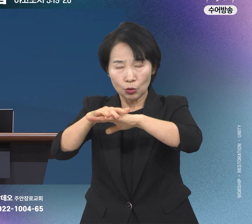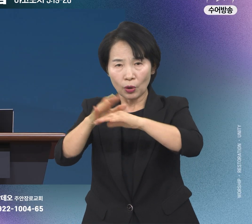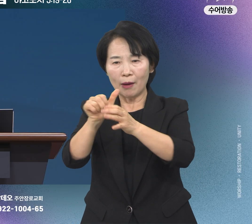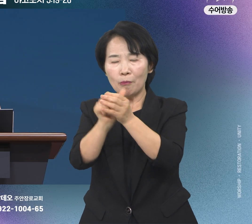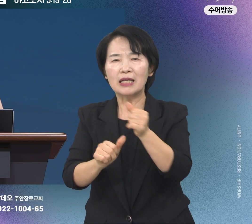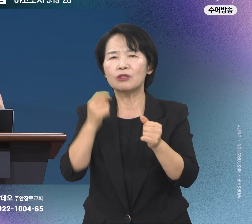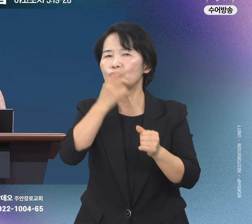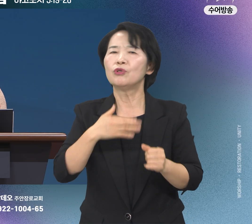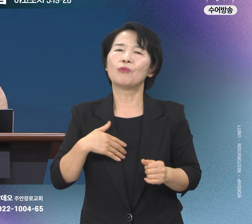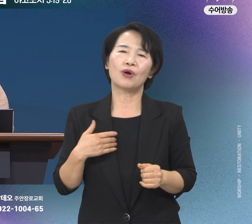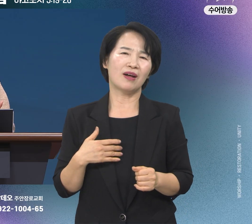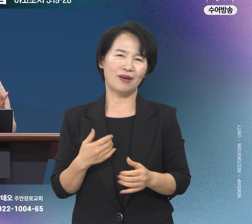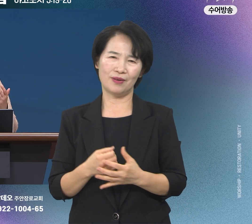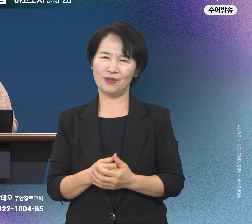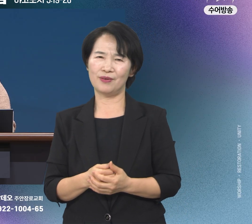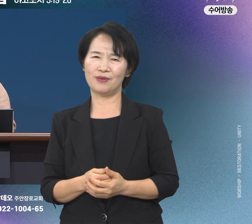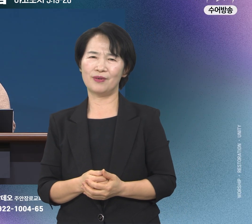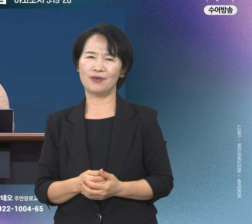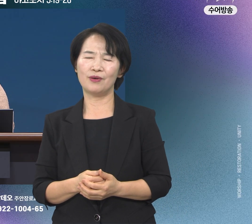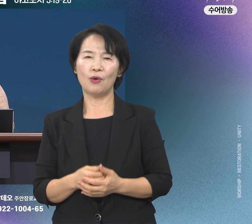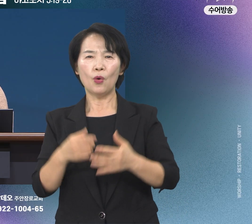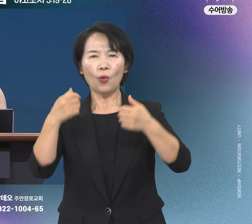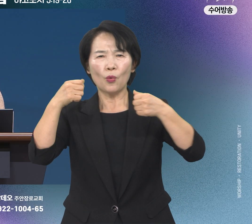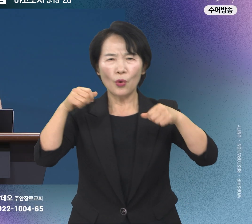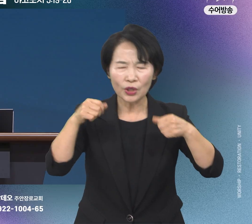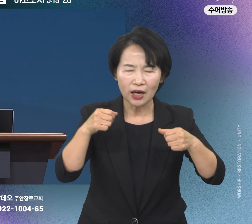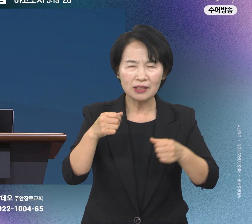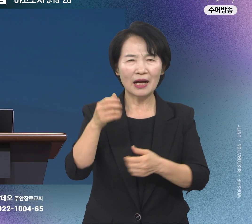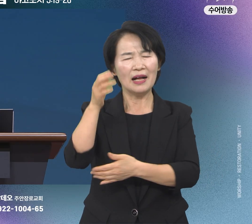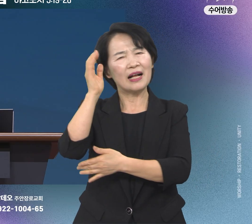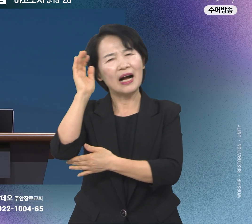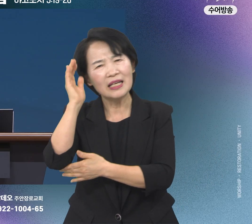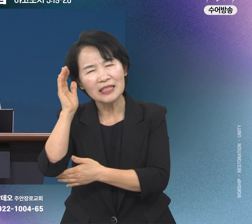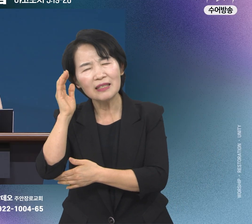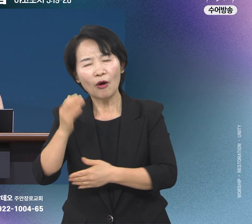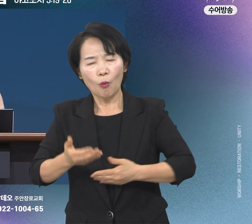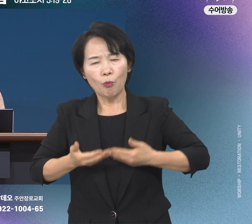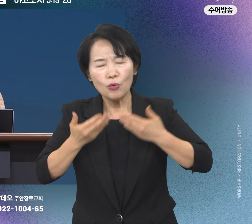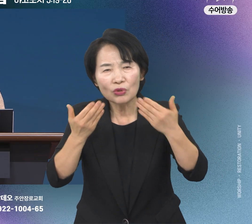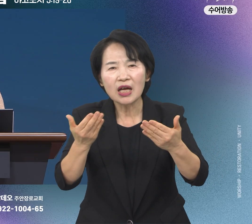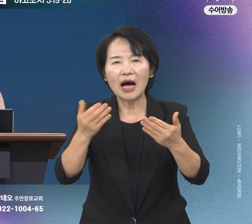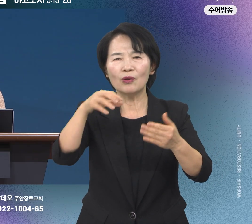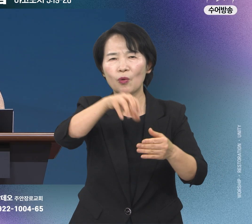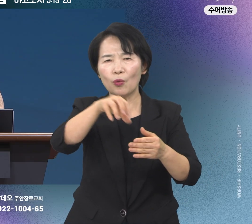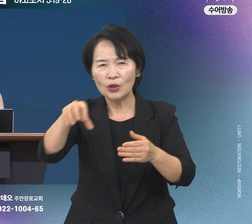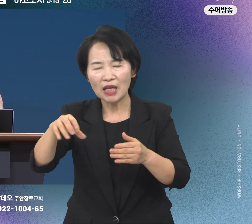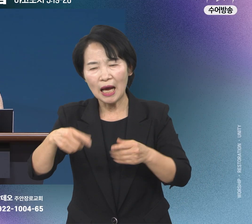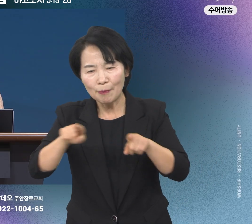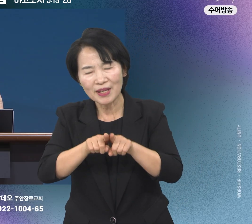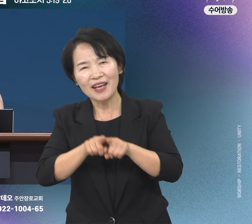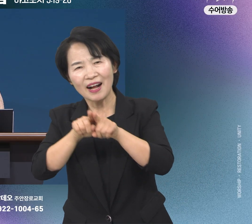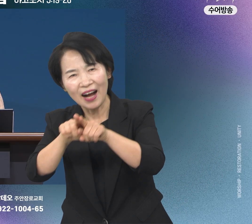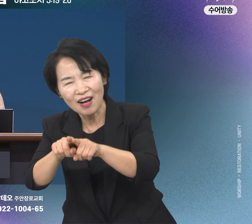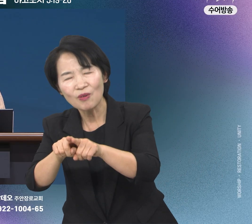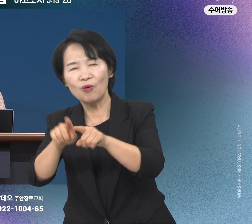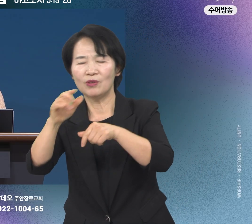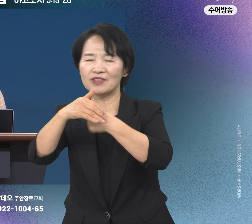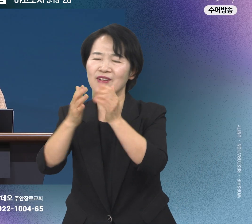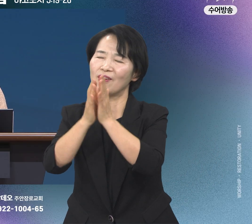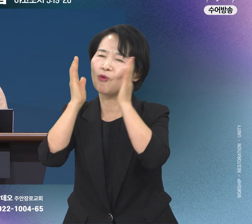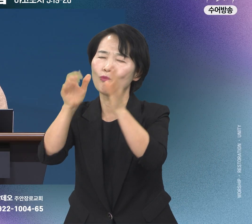됩니다. 공연이나 인문학 강의, 세미나, 봉사 현장에 가게 됩니다. 그리고 신천지 성경 공부를 하게